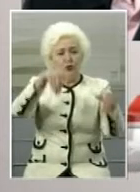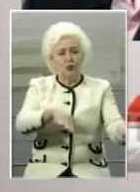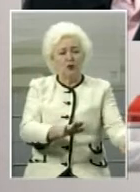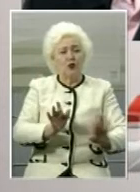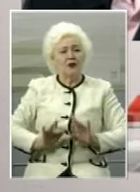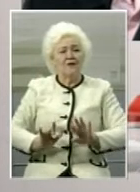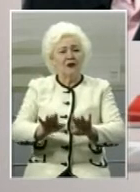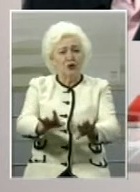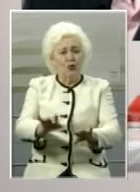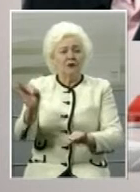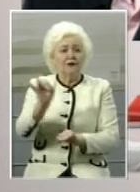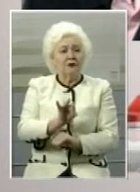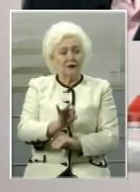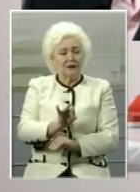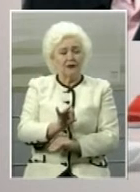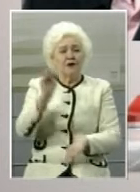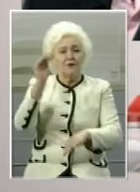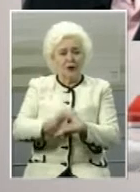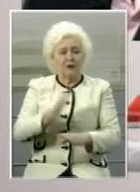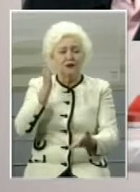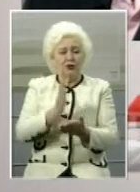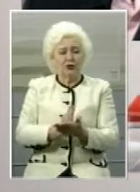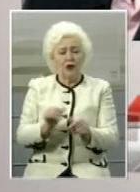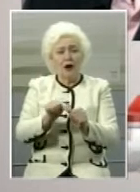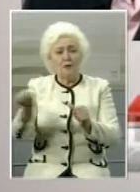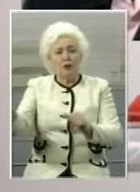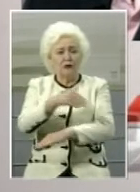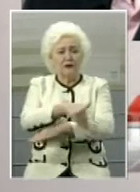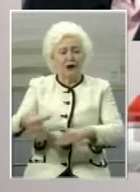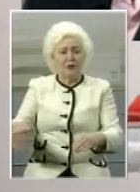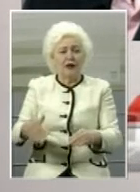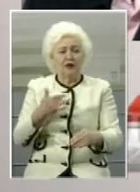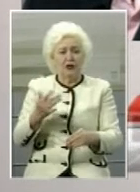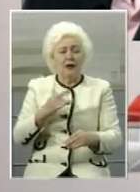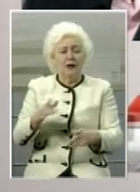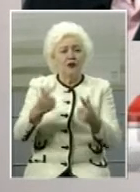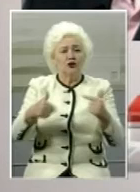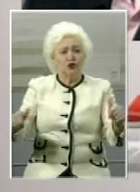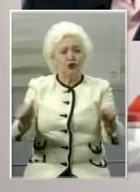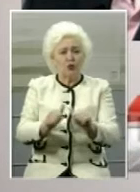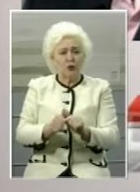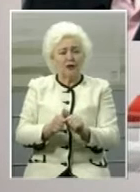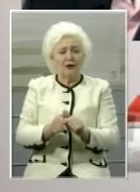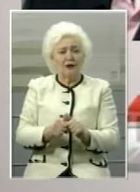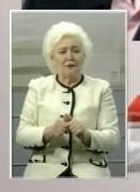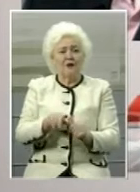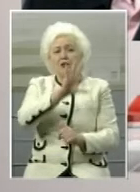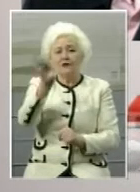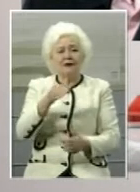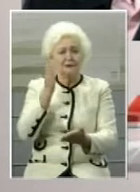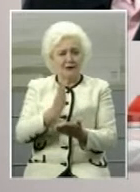виходили і фактично знаходили поза межами 12-мільної зони. От, все це